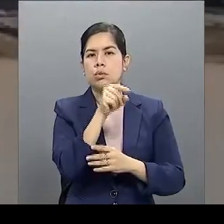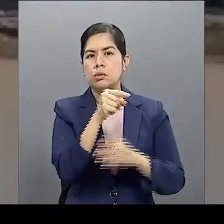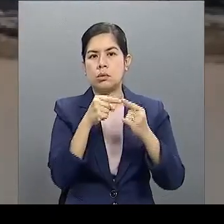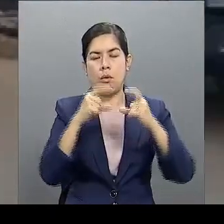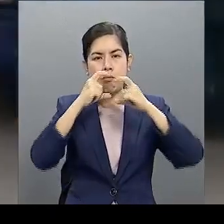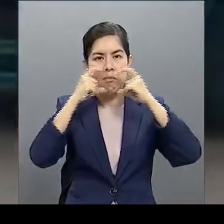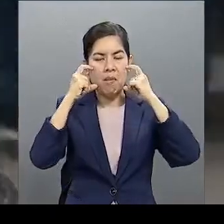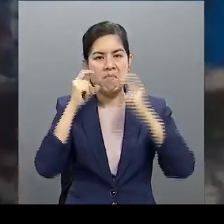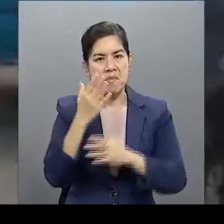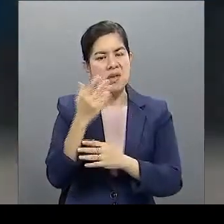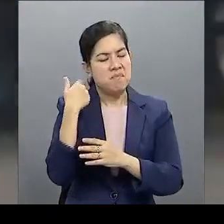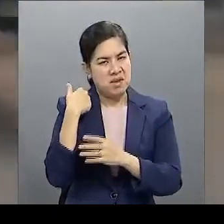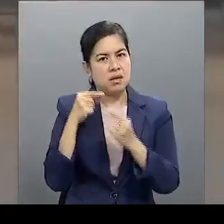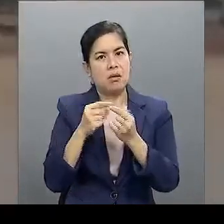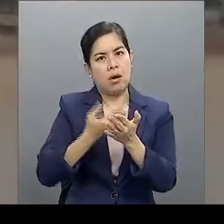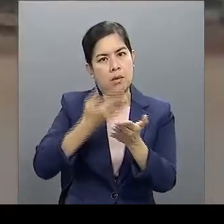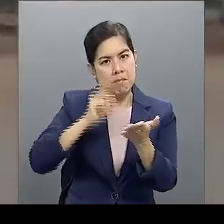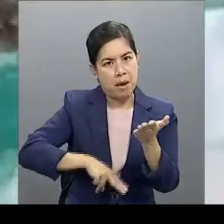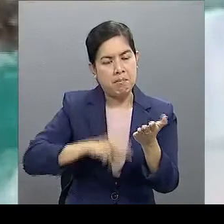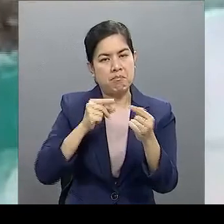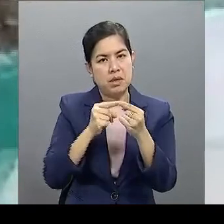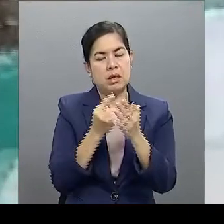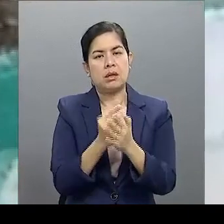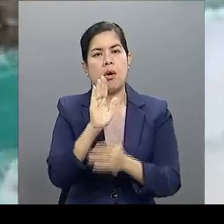จาร์ตหรือประมาณ120บาทไทยครับ